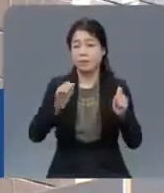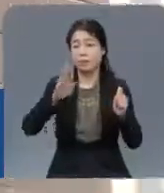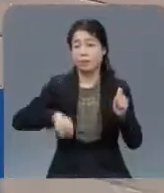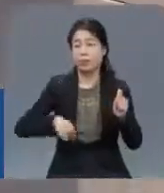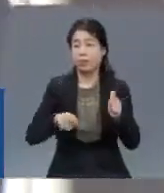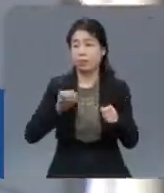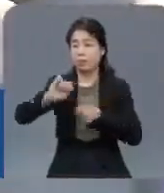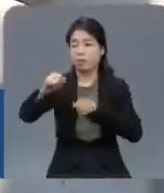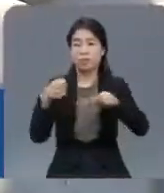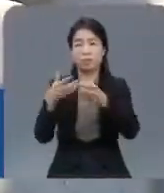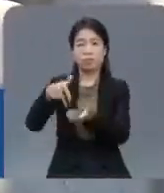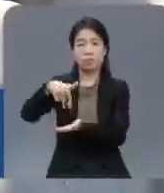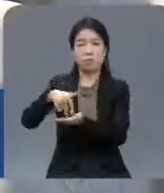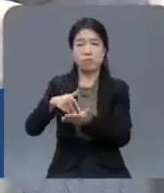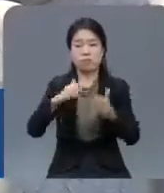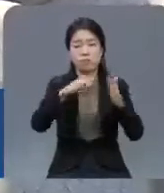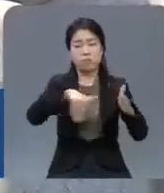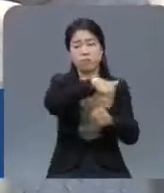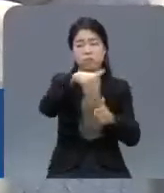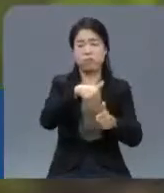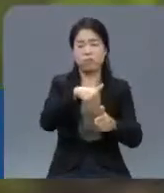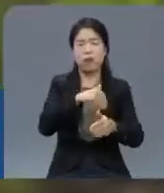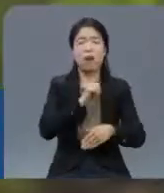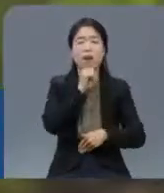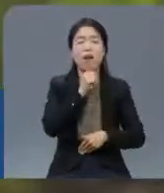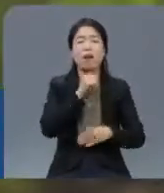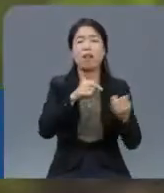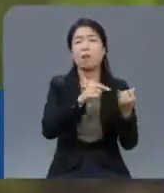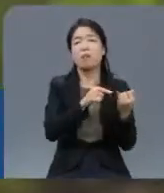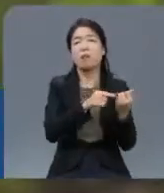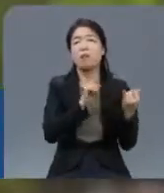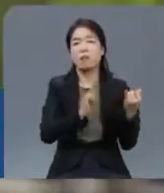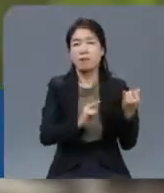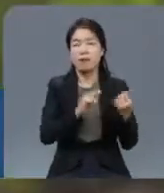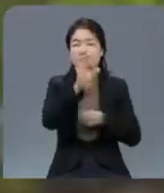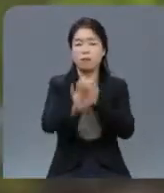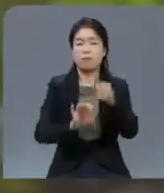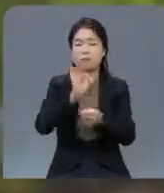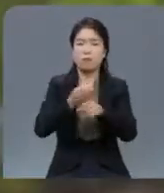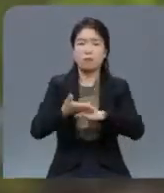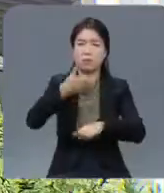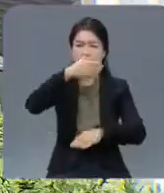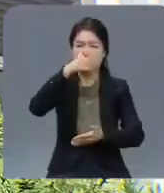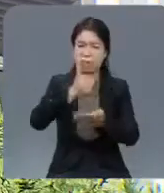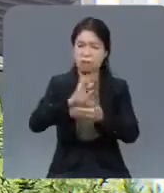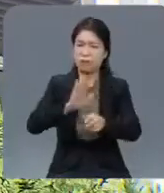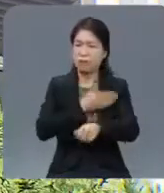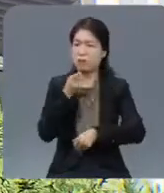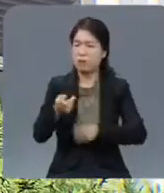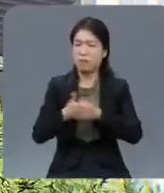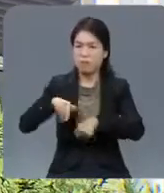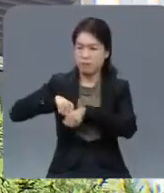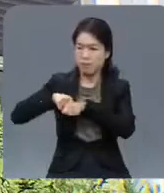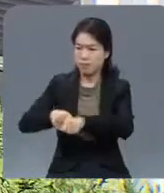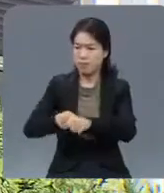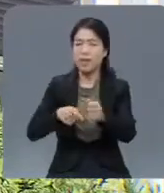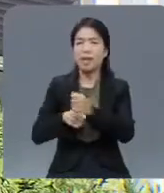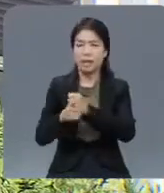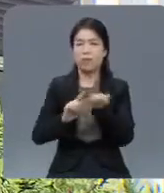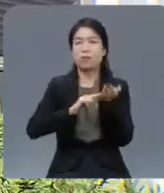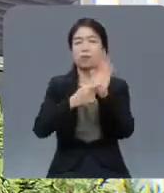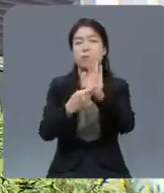태권도 관장으로 가정환경이 좋지 못했던 피해자에게 10년 넘게 범행을 저질렀다며 중형 선고